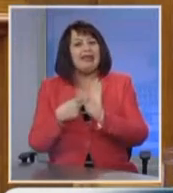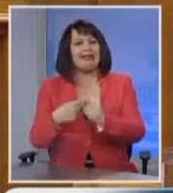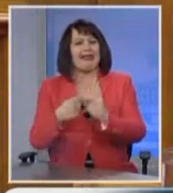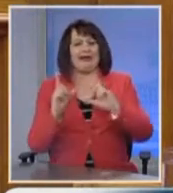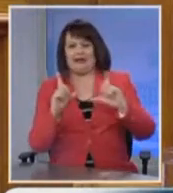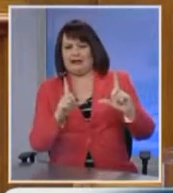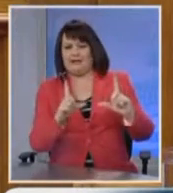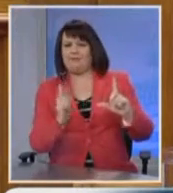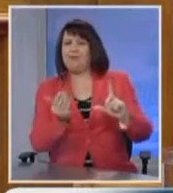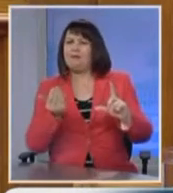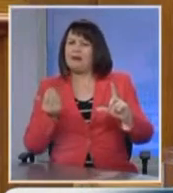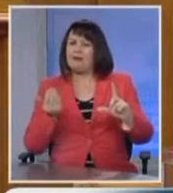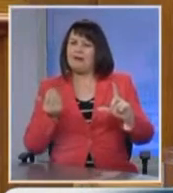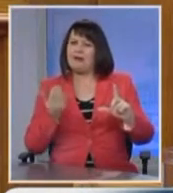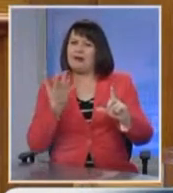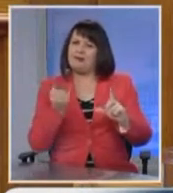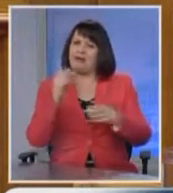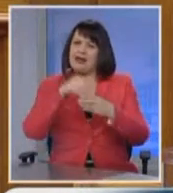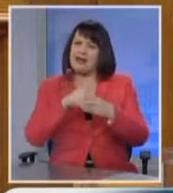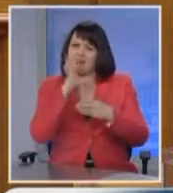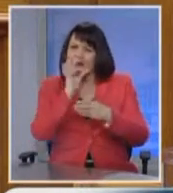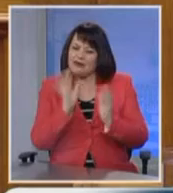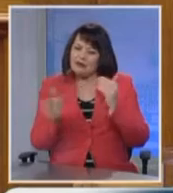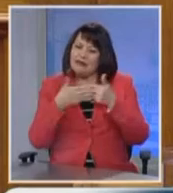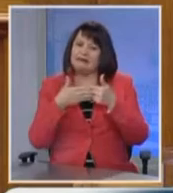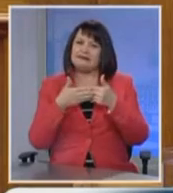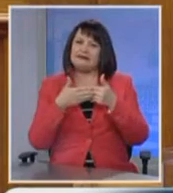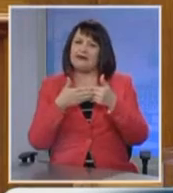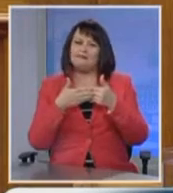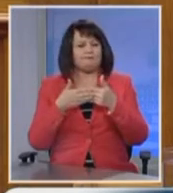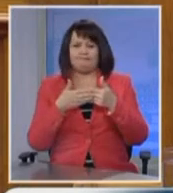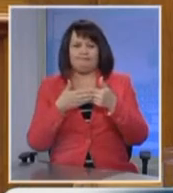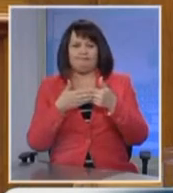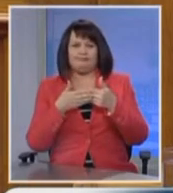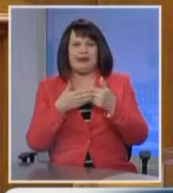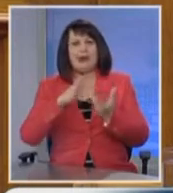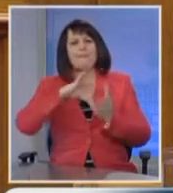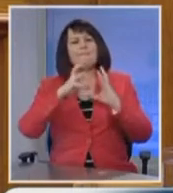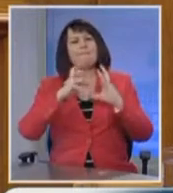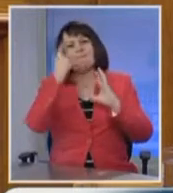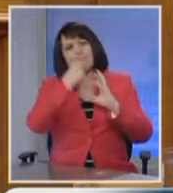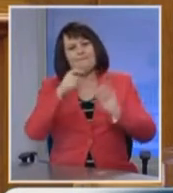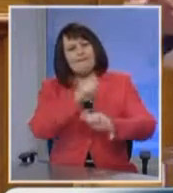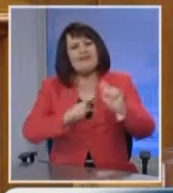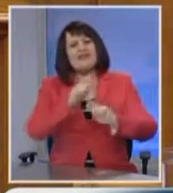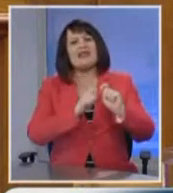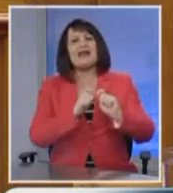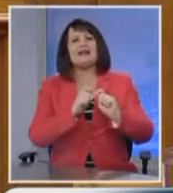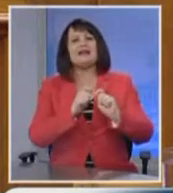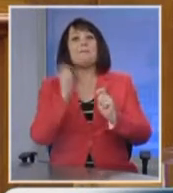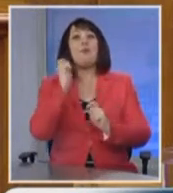κάποια προϋπάρχουσα κλεισμένη πραγματικότητα, αλλά μορφοποιεί, φτιάχνει το πολιτικό